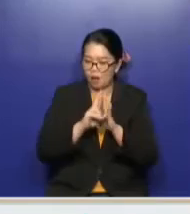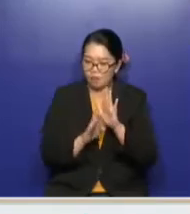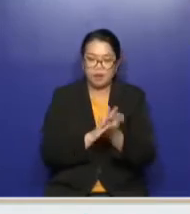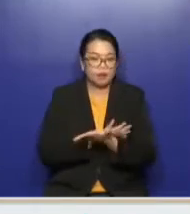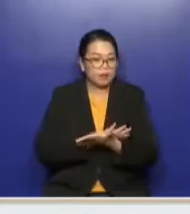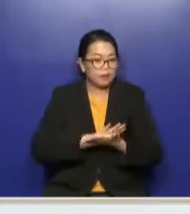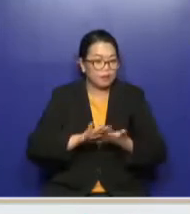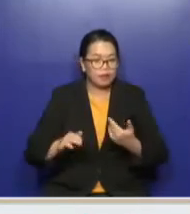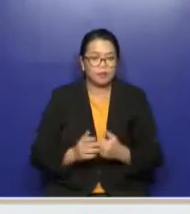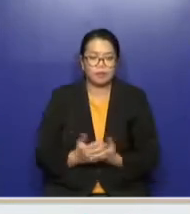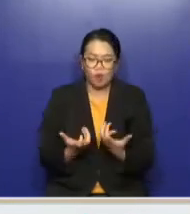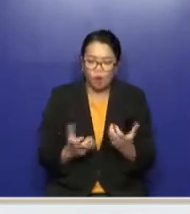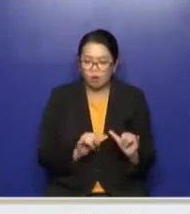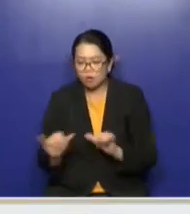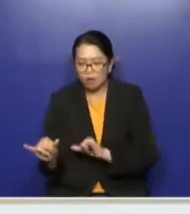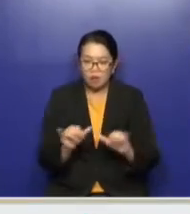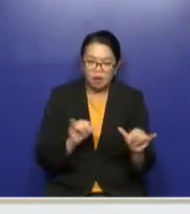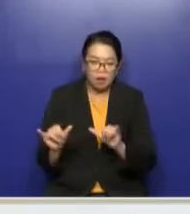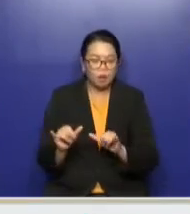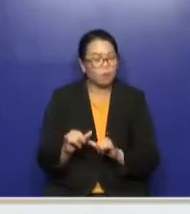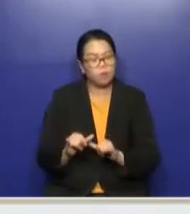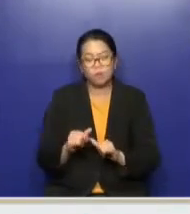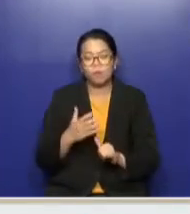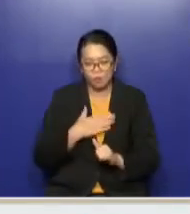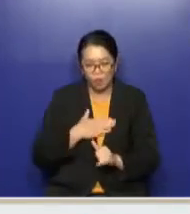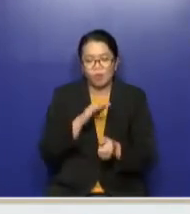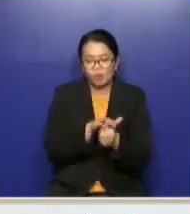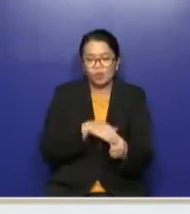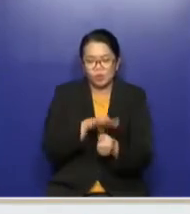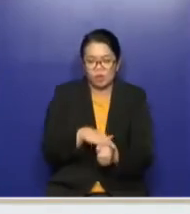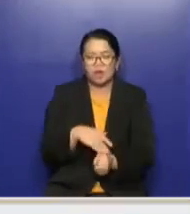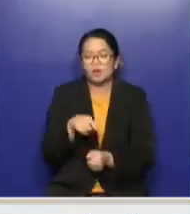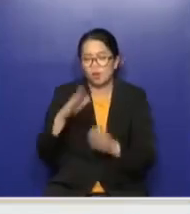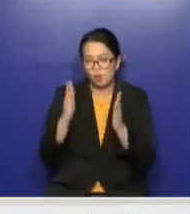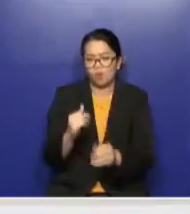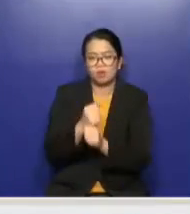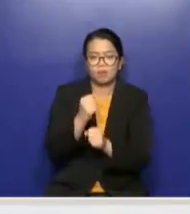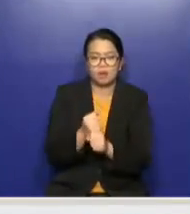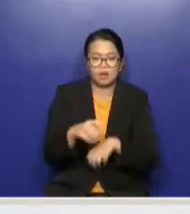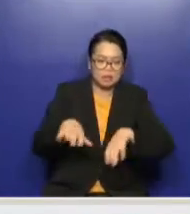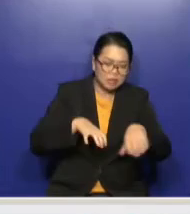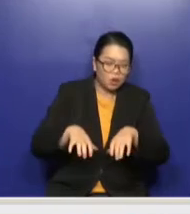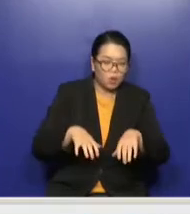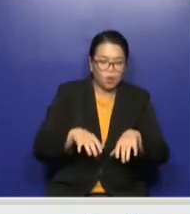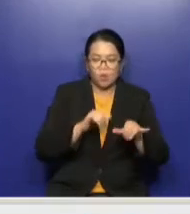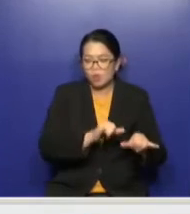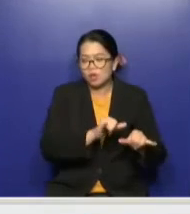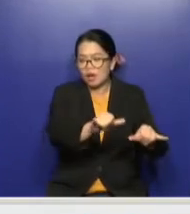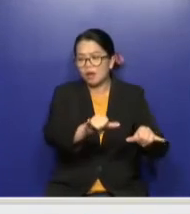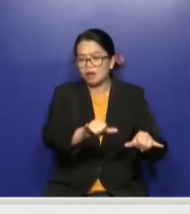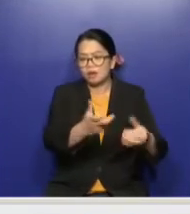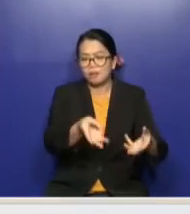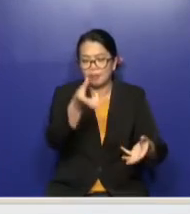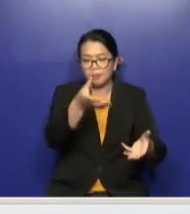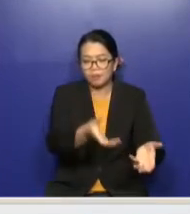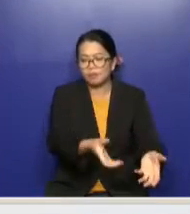นี่ของโยกไปโยกมาอะไรอย่างผมก็สงสารเจ้าหน้าที่เหมือนกันนะครับไม่รู้จะจัดยังไงจัดไปไว้ที่หนึ่งก็